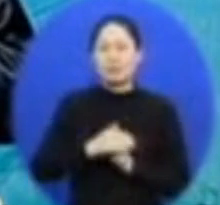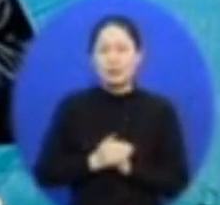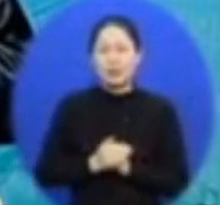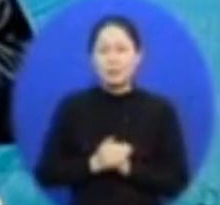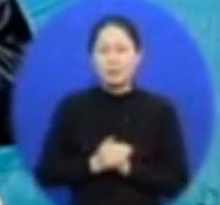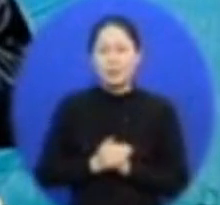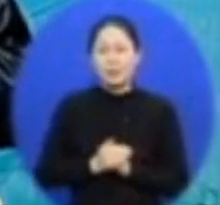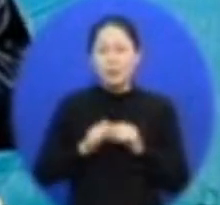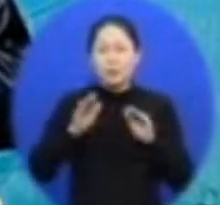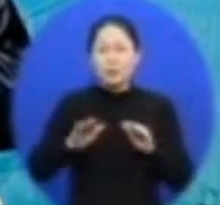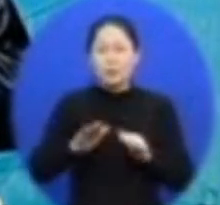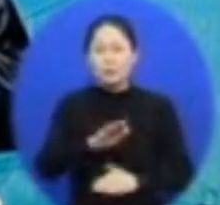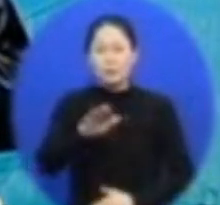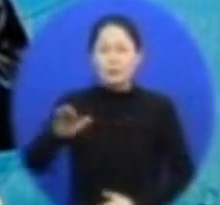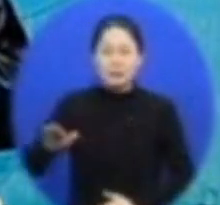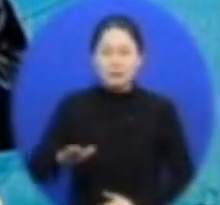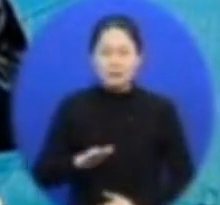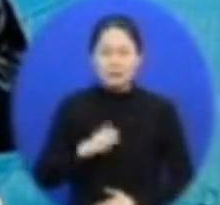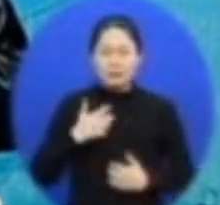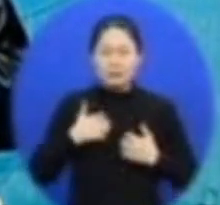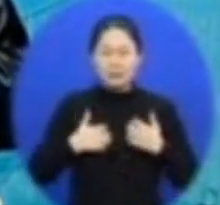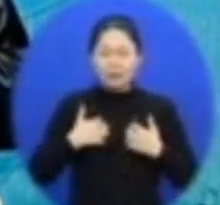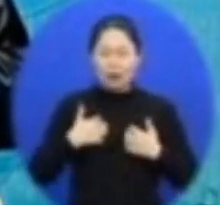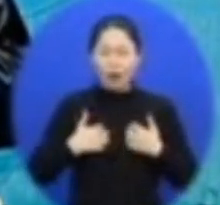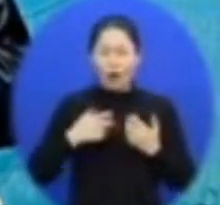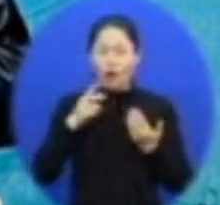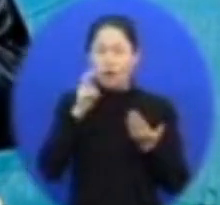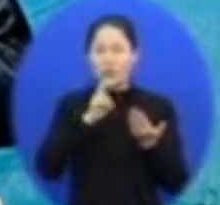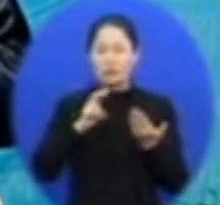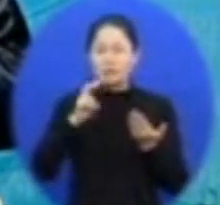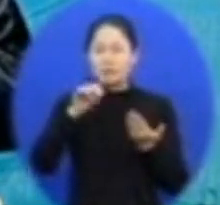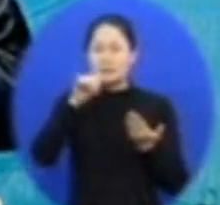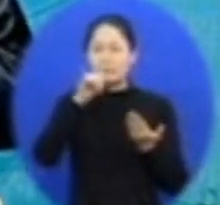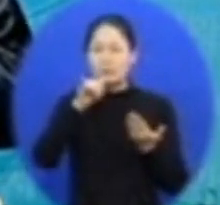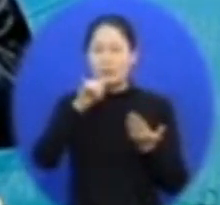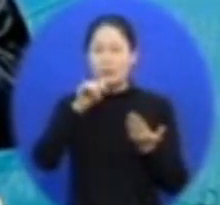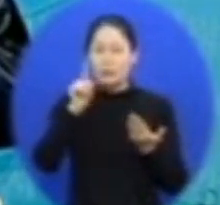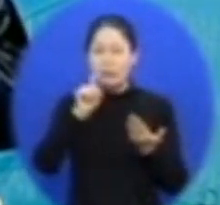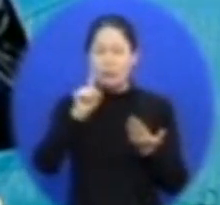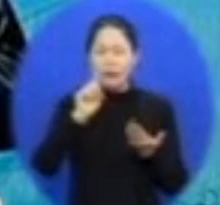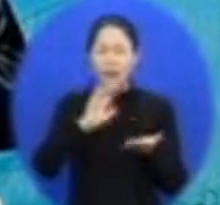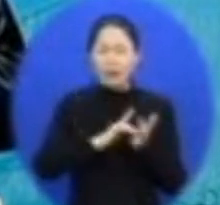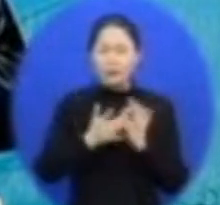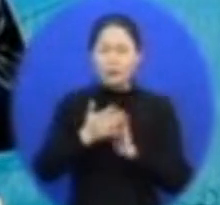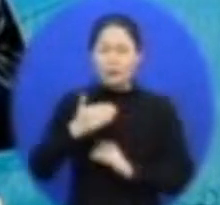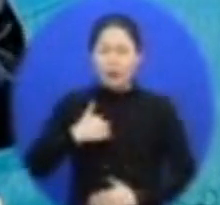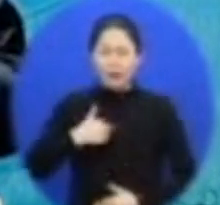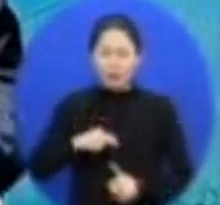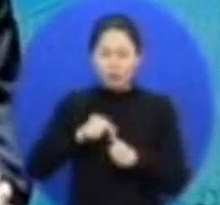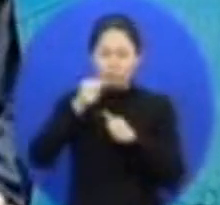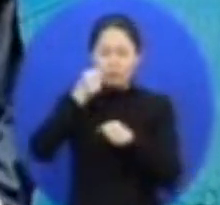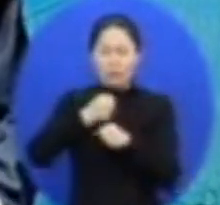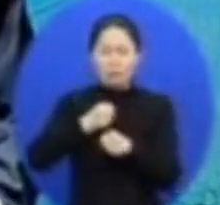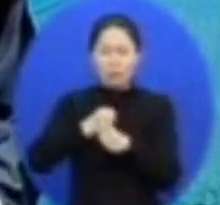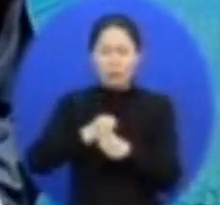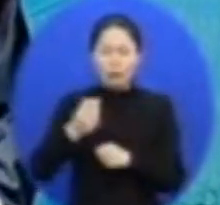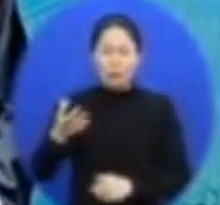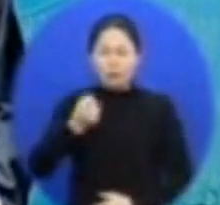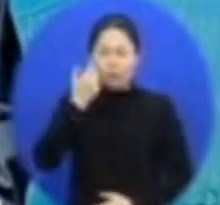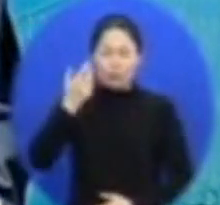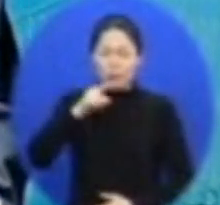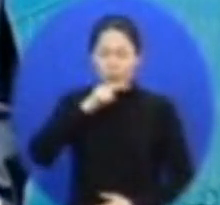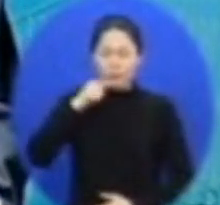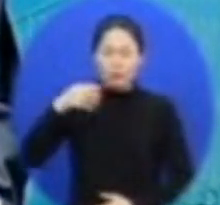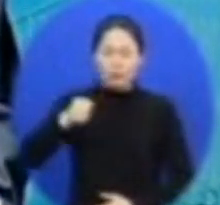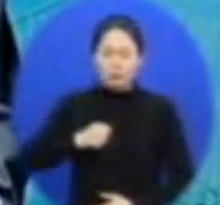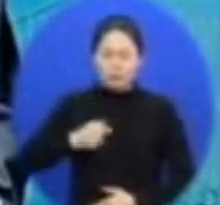우리는 즐겨 부르는 찬송이 하나 있습니다 예수로 나의 구주 삼고 성령과 피로써 거듭난